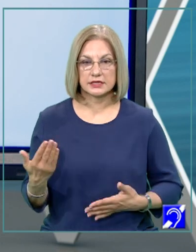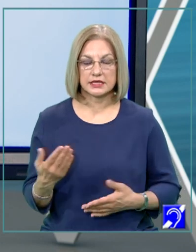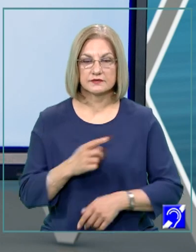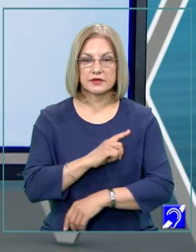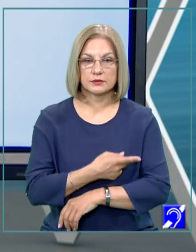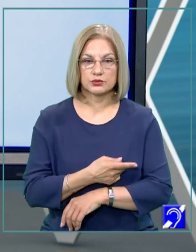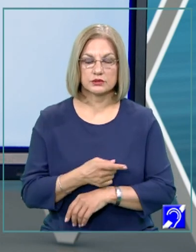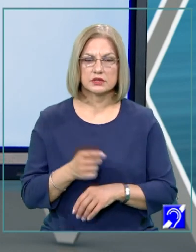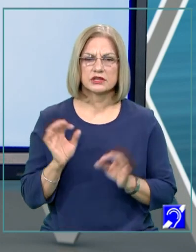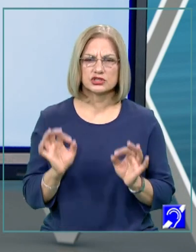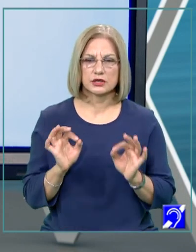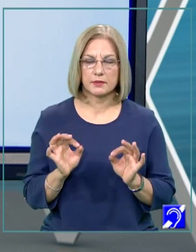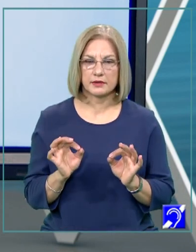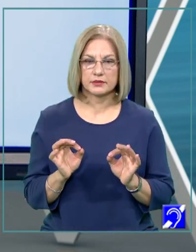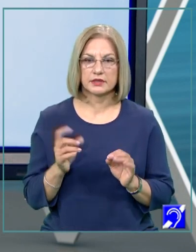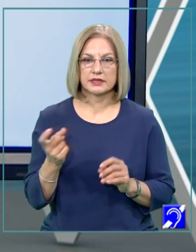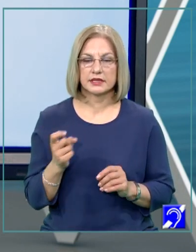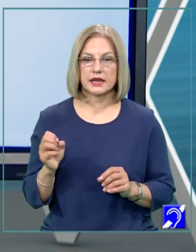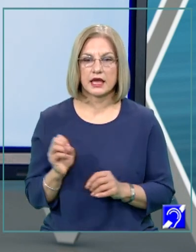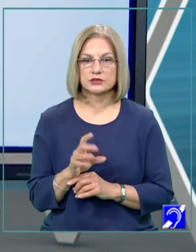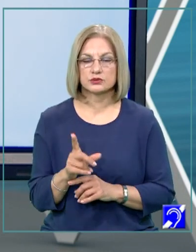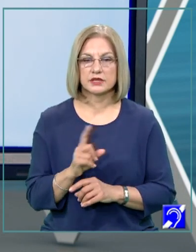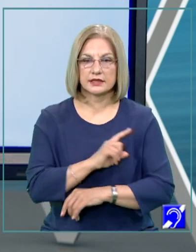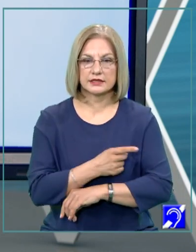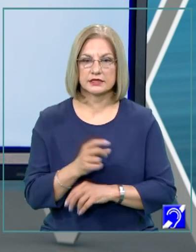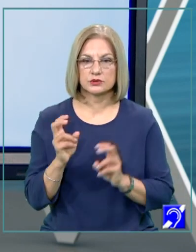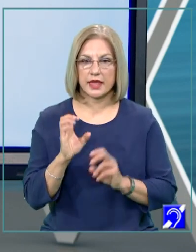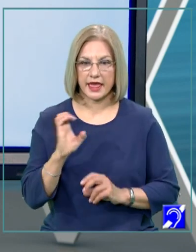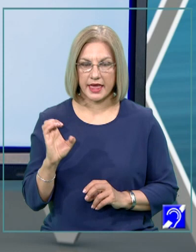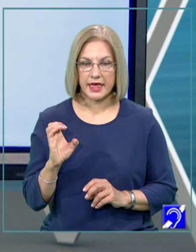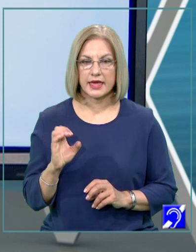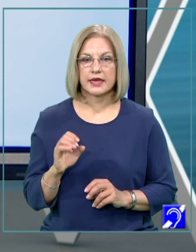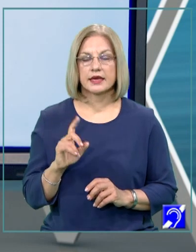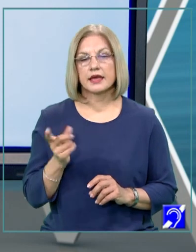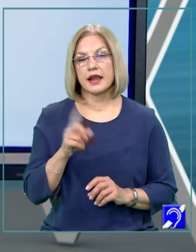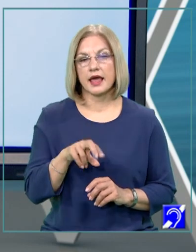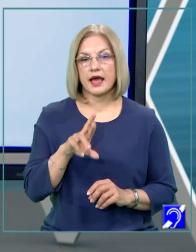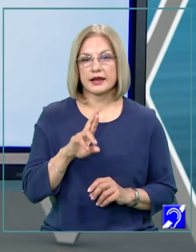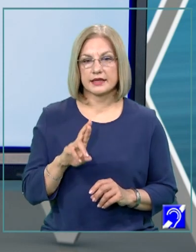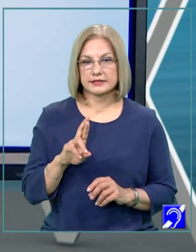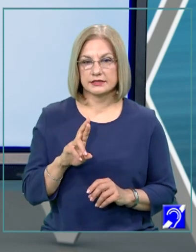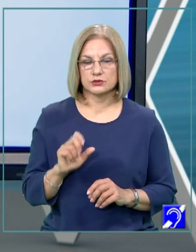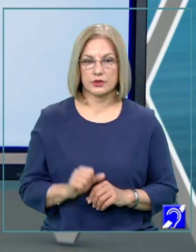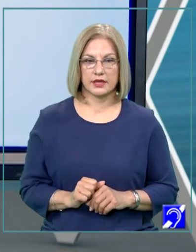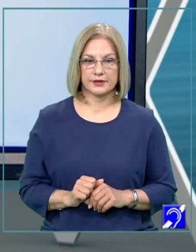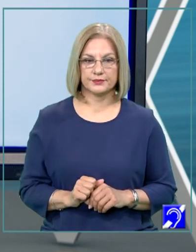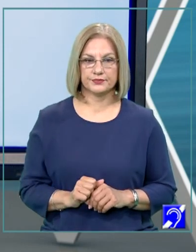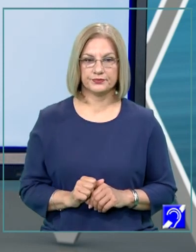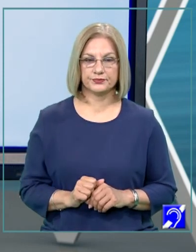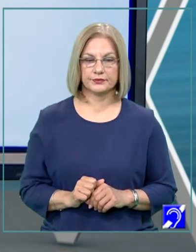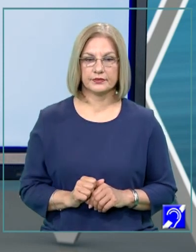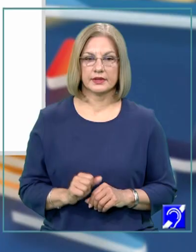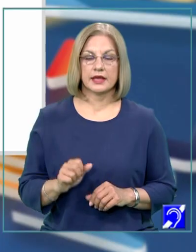în mod optim de la sursa de tensiune electromotoare e la registrul de rezistență R